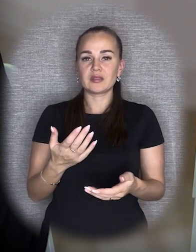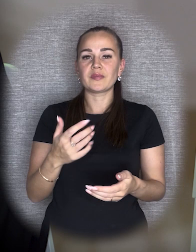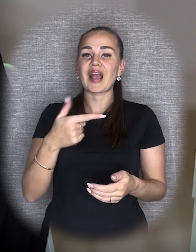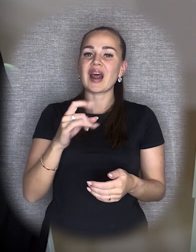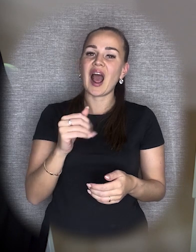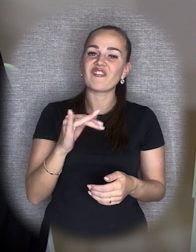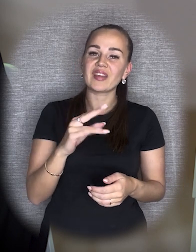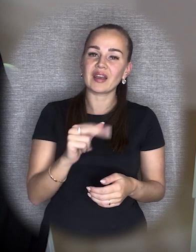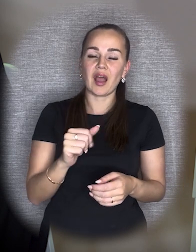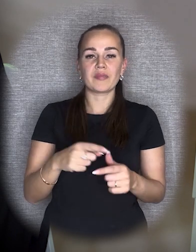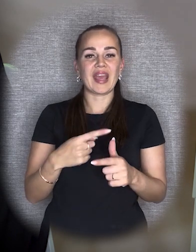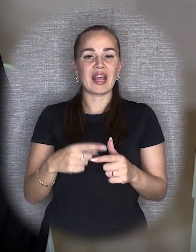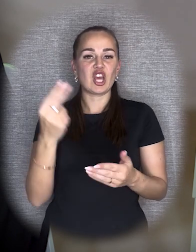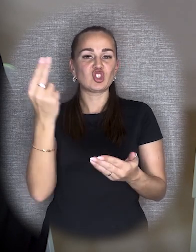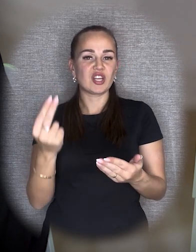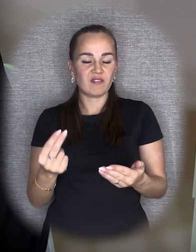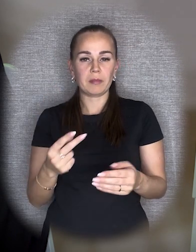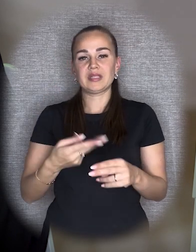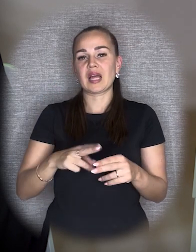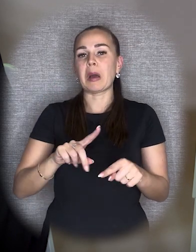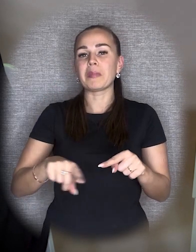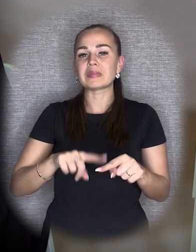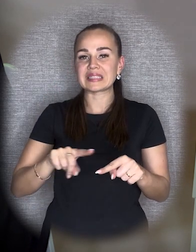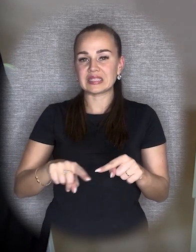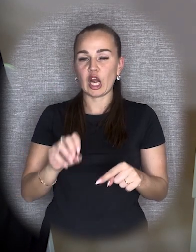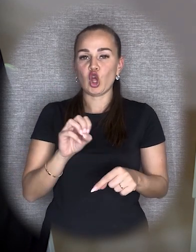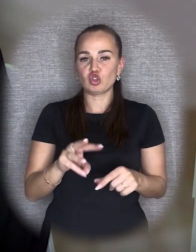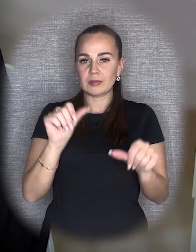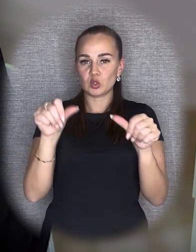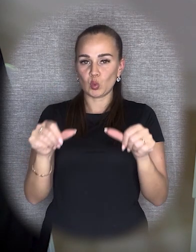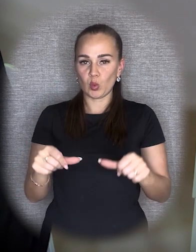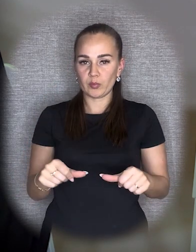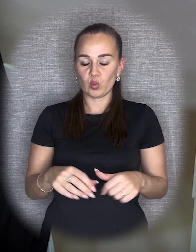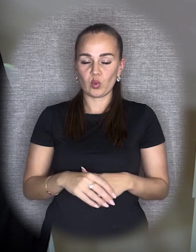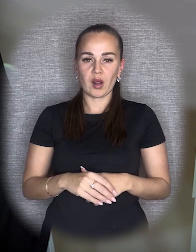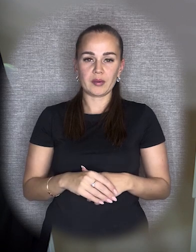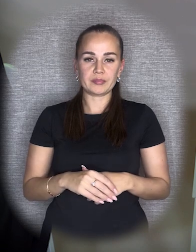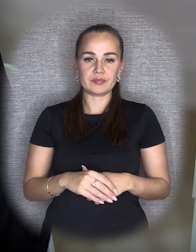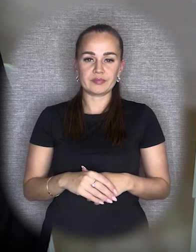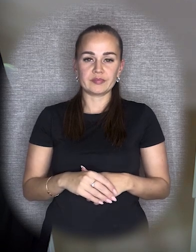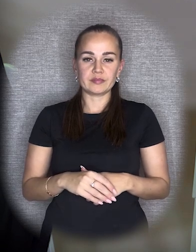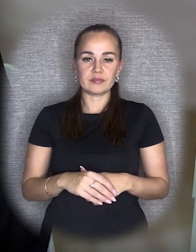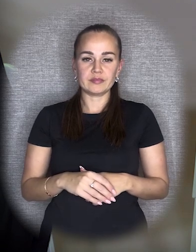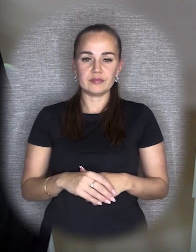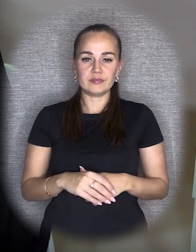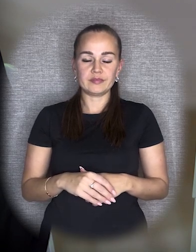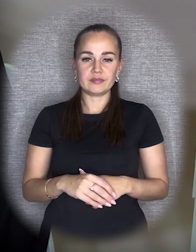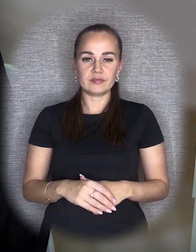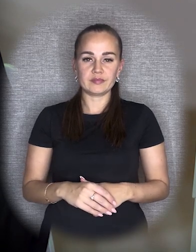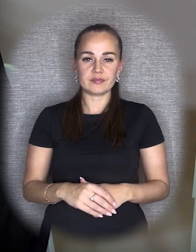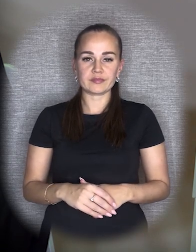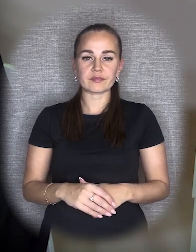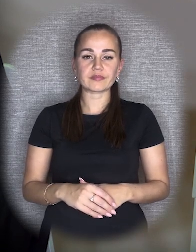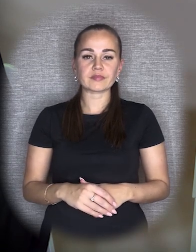все-таки процесс более быстрый, более скорый, и живопись и графика могут быстрее реагировать на те или